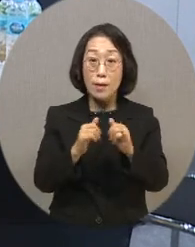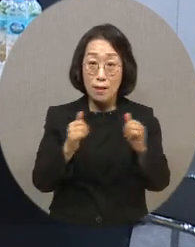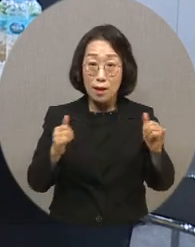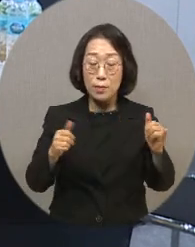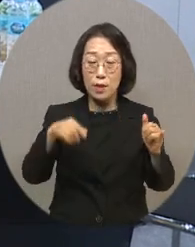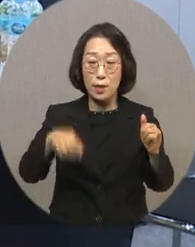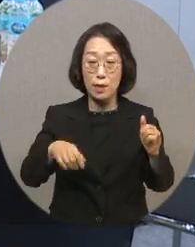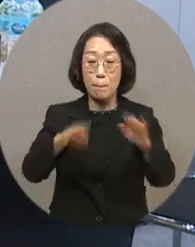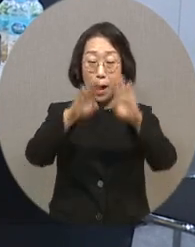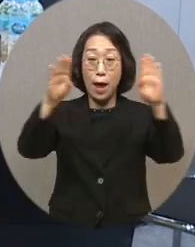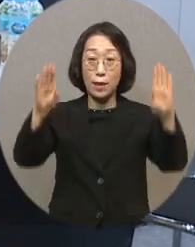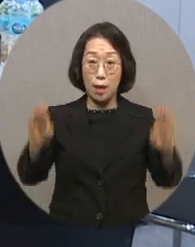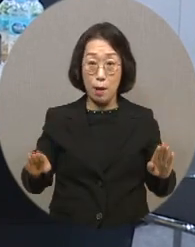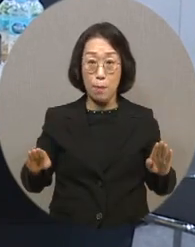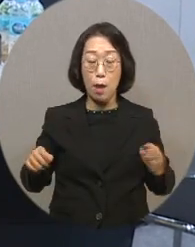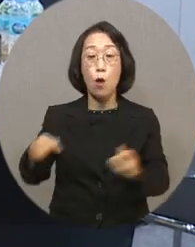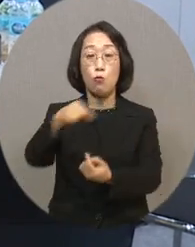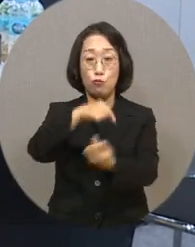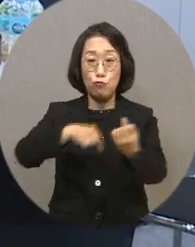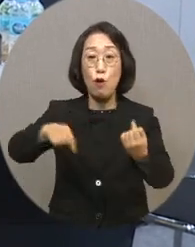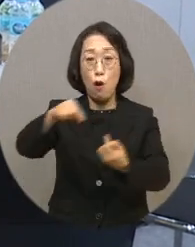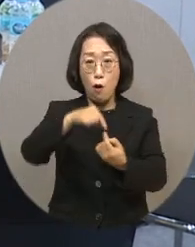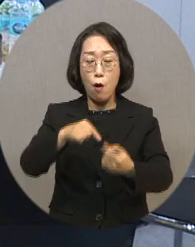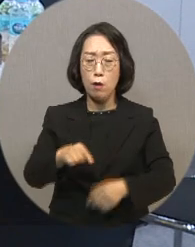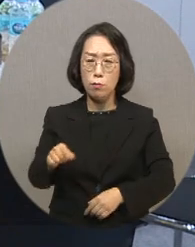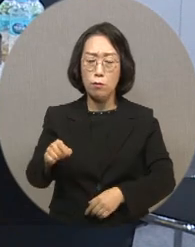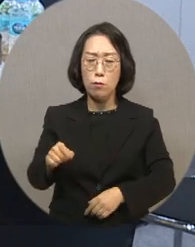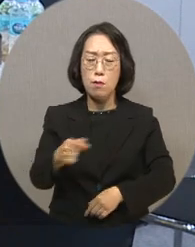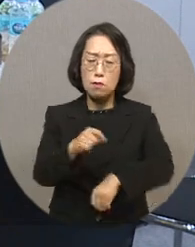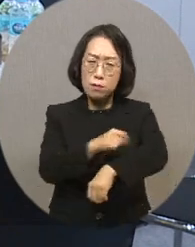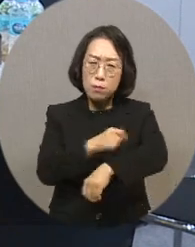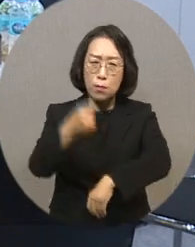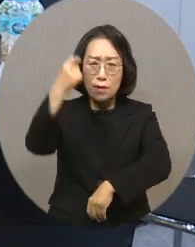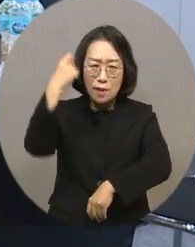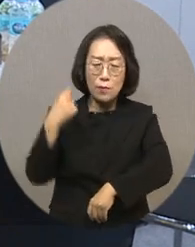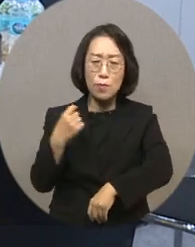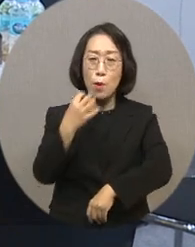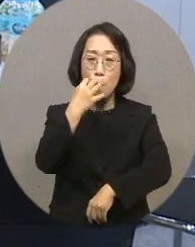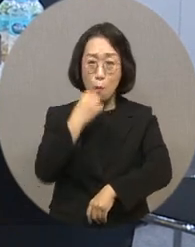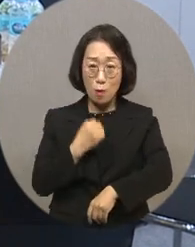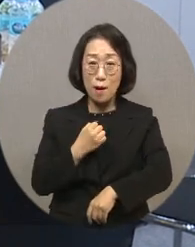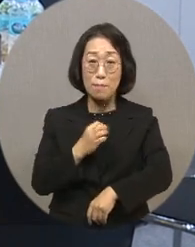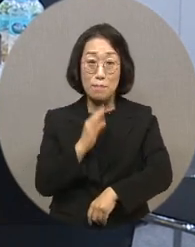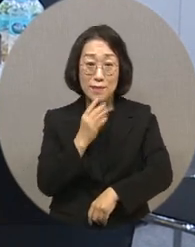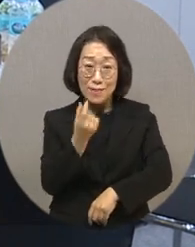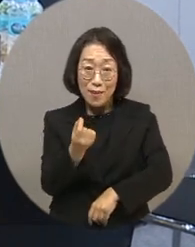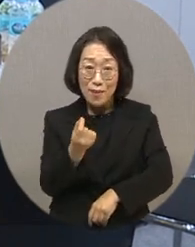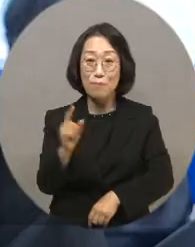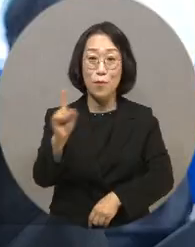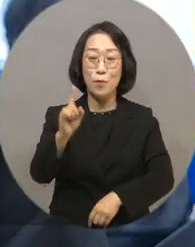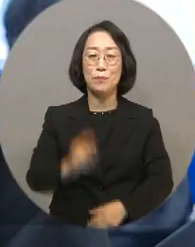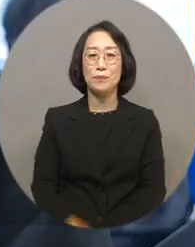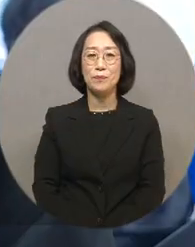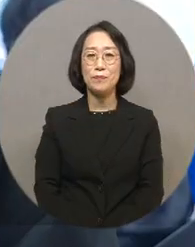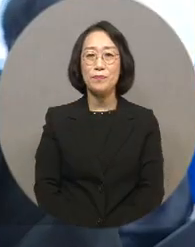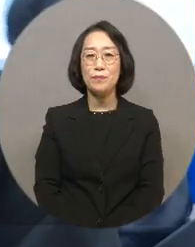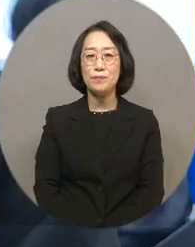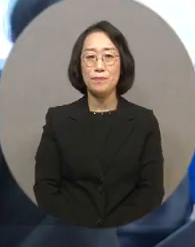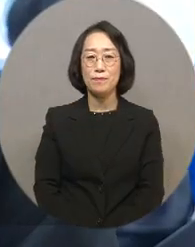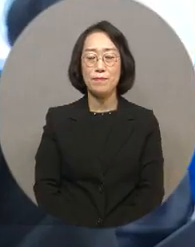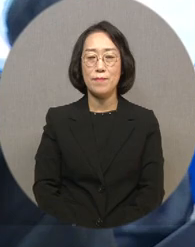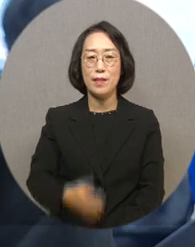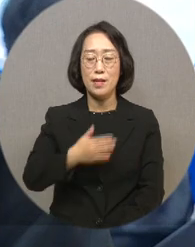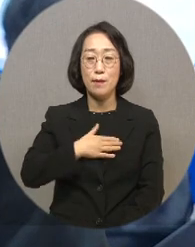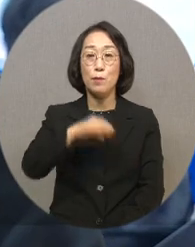박람회 진행하시면서 좀 참여하시는데 남다른 기분일 것 같아요. 보람을 느끼실 것 같은데 좀 기분이 어떠세요? 네,